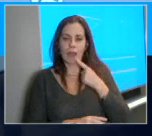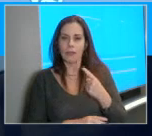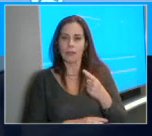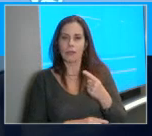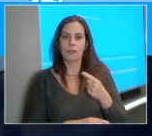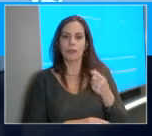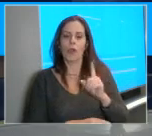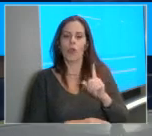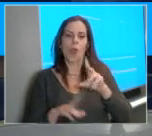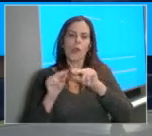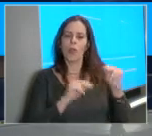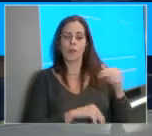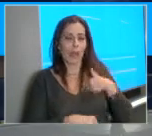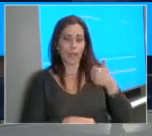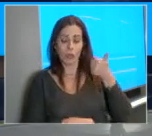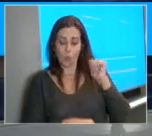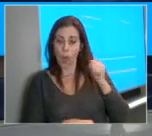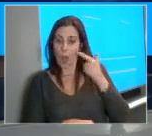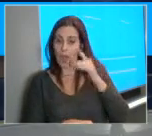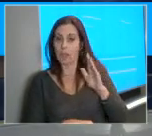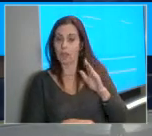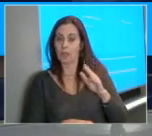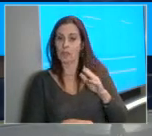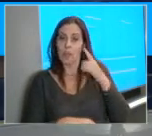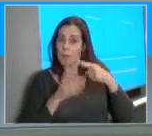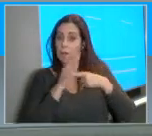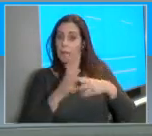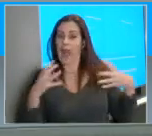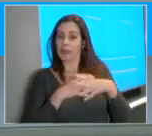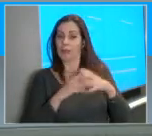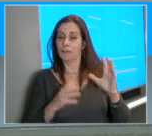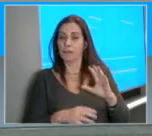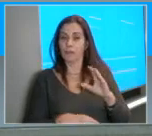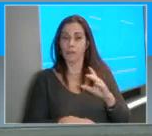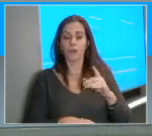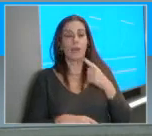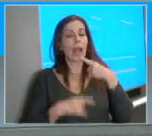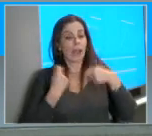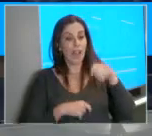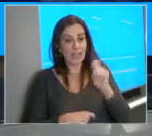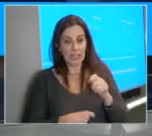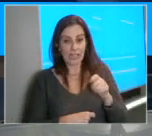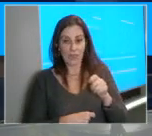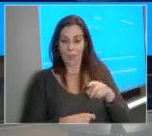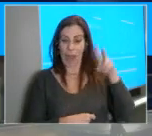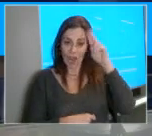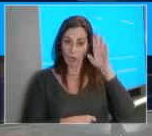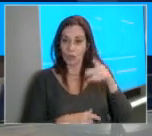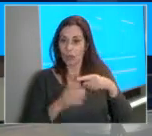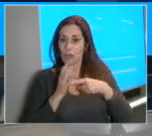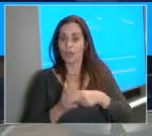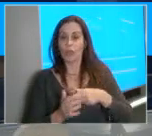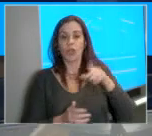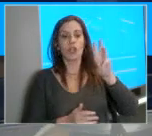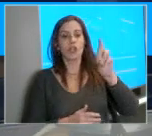הוא לא הומוגני. אני ראיתי אתמול אחדות. זה אחדות. אם להגיד שחברי כנסת מהליכוד, כמו